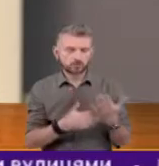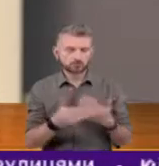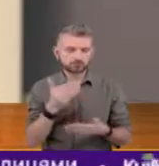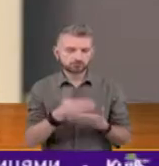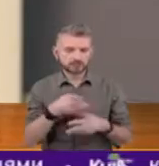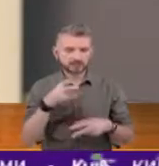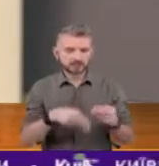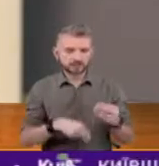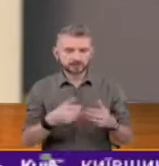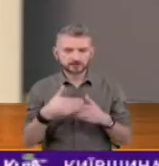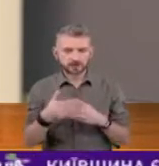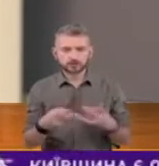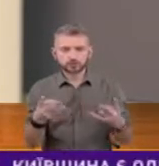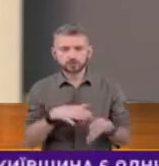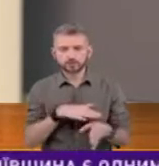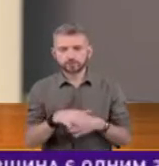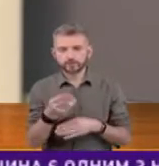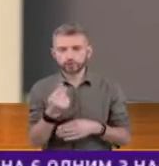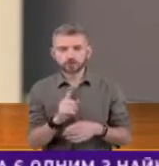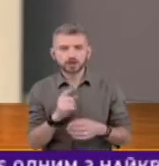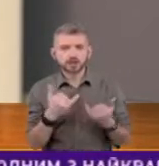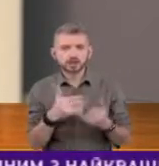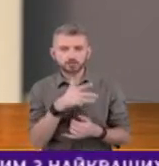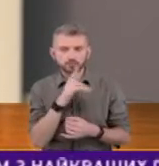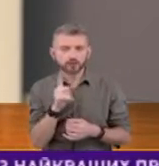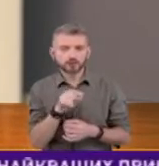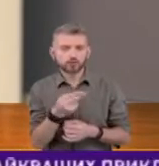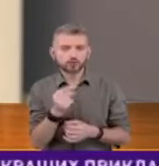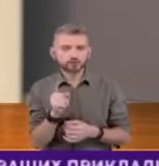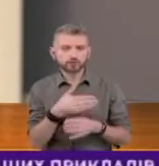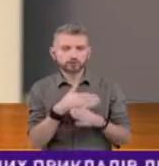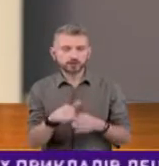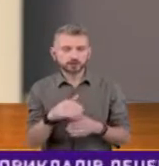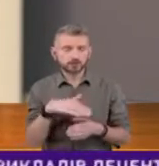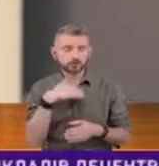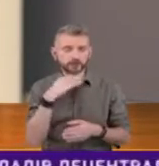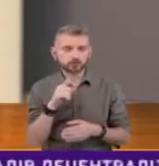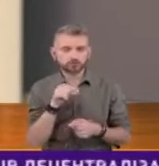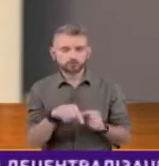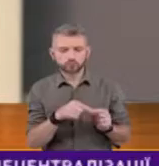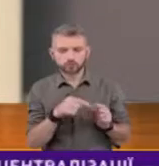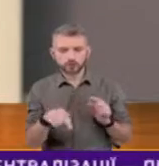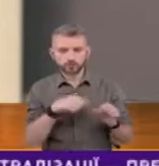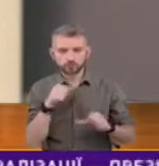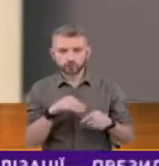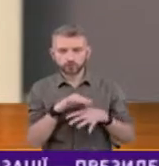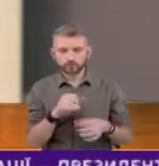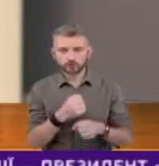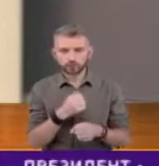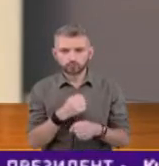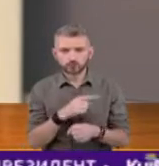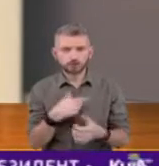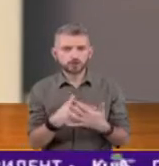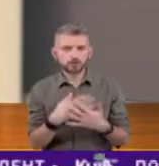потрібні повні кошти, але на даний момент тих коштів, які виділені Київською міською, достатньо, щоб протягом цього року проводити роботу. Там близько